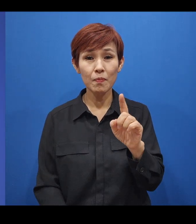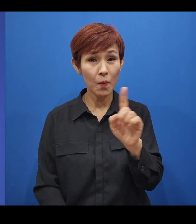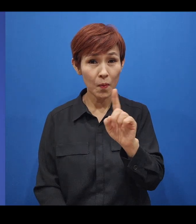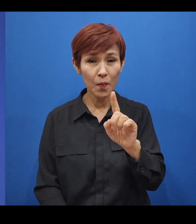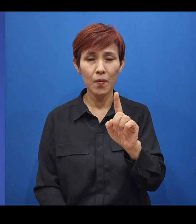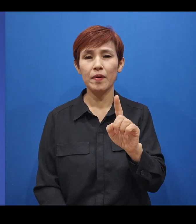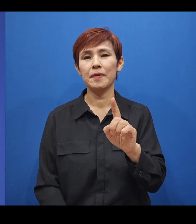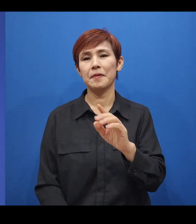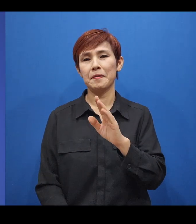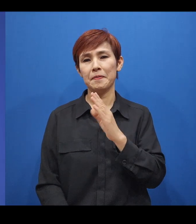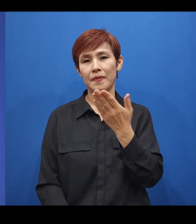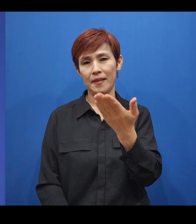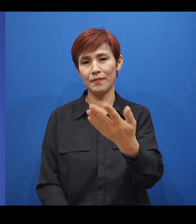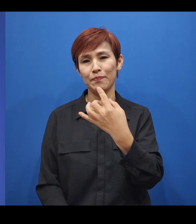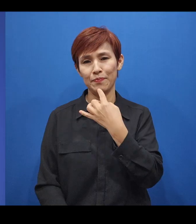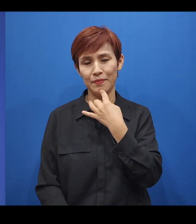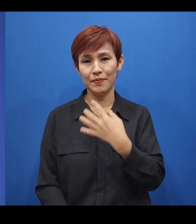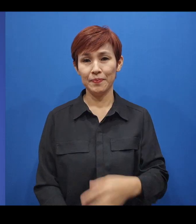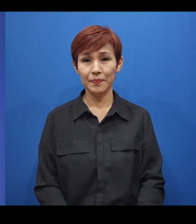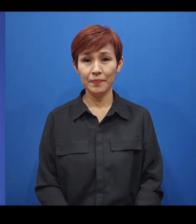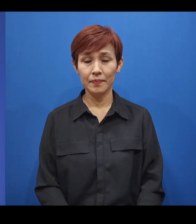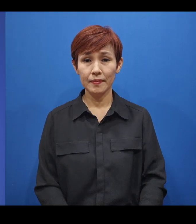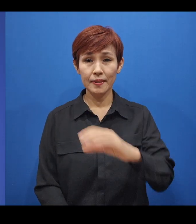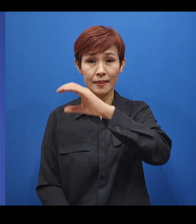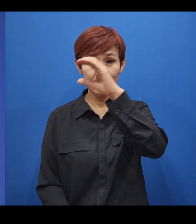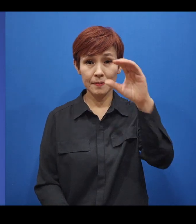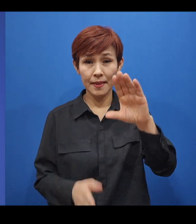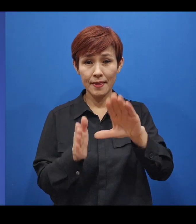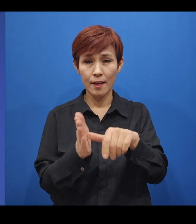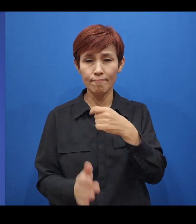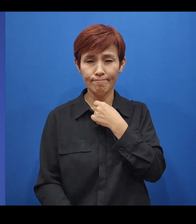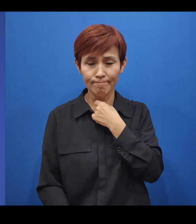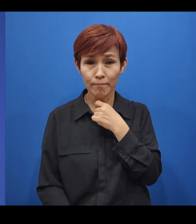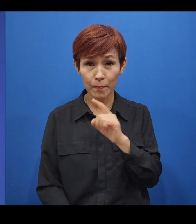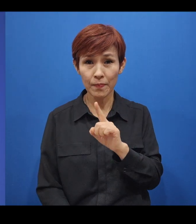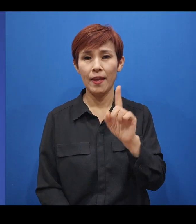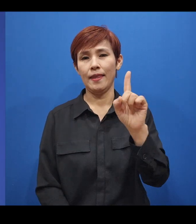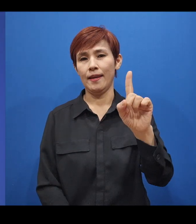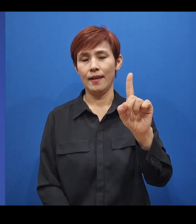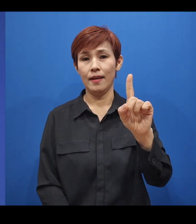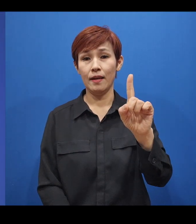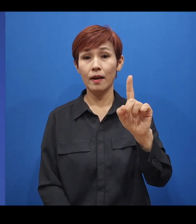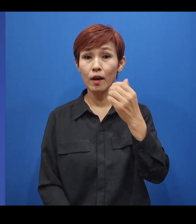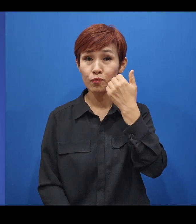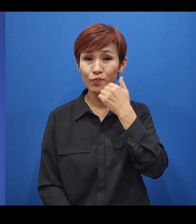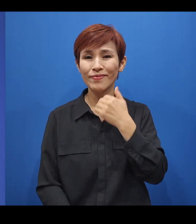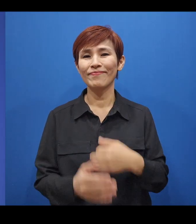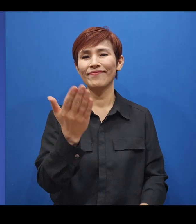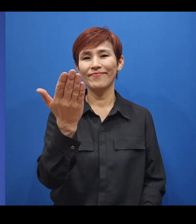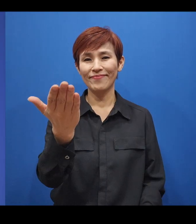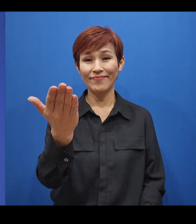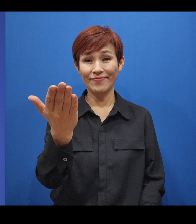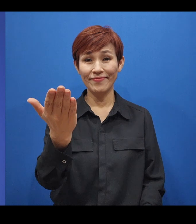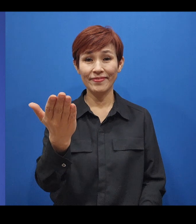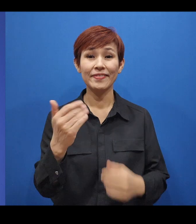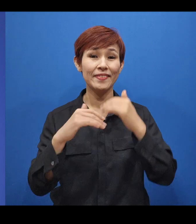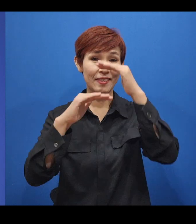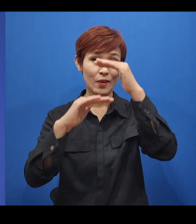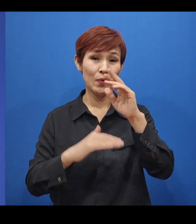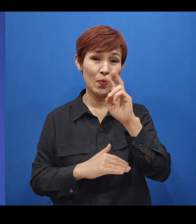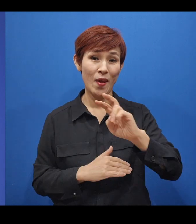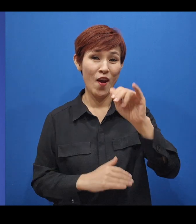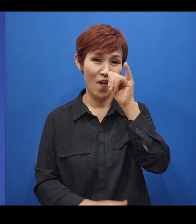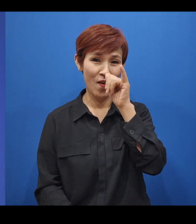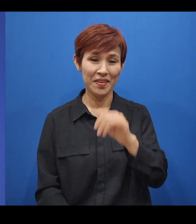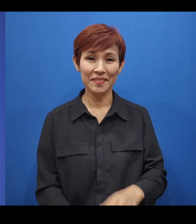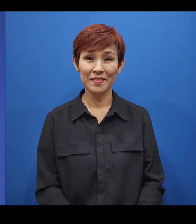당신입니다. 나는 크리스마스에 원하는 것 딱 하나 있는데 그게 바로 당신입니다. 막